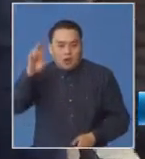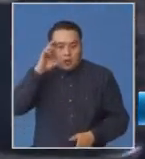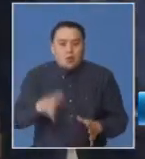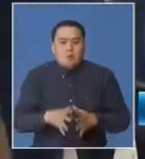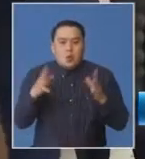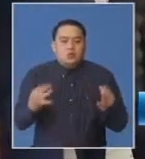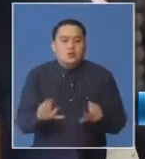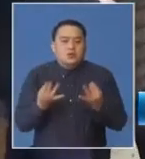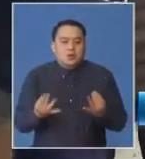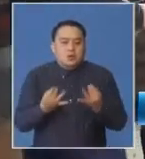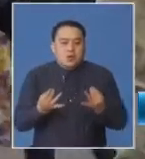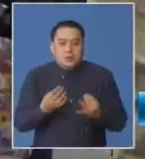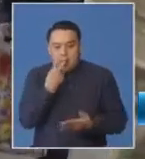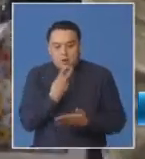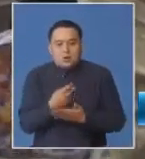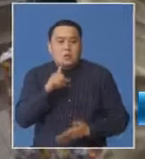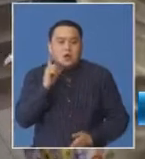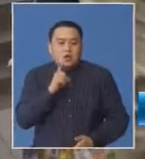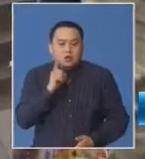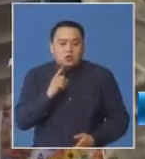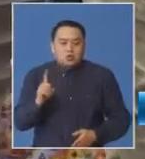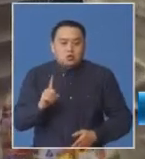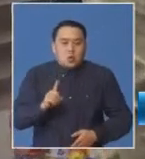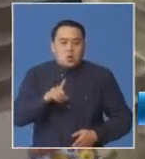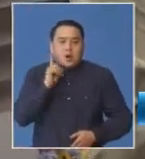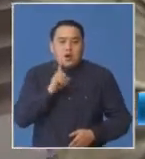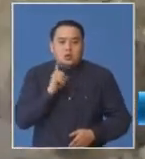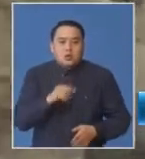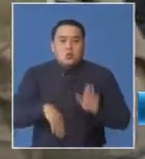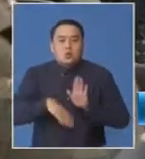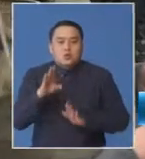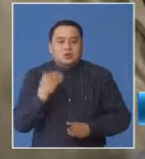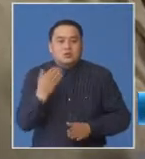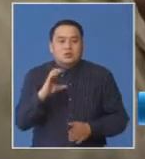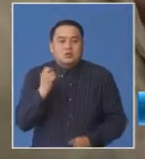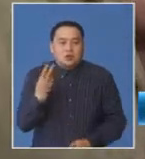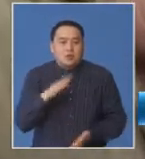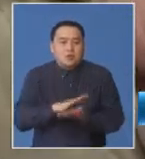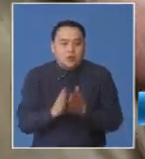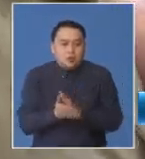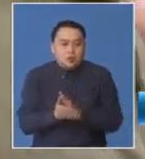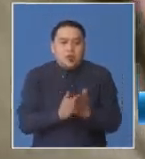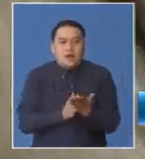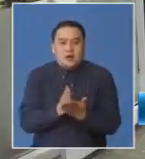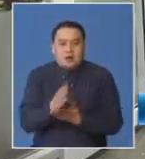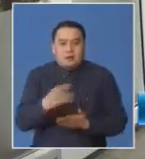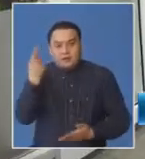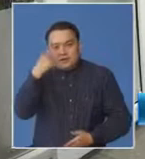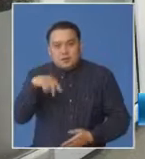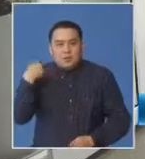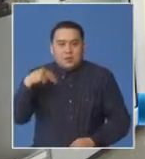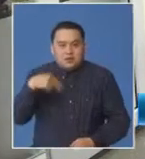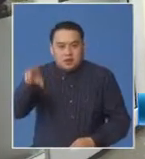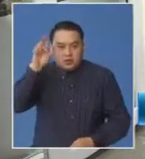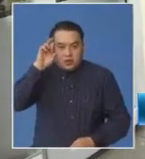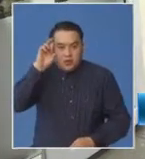Большую заинтересованность проявила молодежь, потому что именно на улучшение их социального положения направлены инициативы